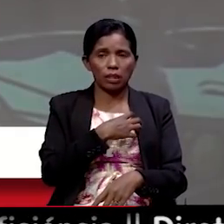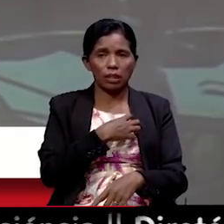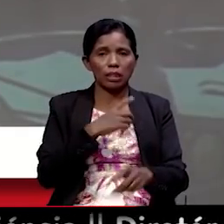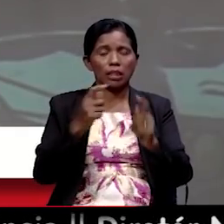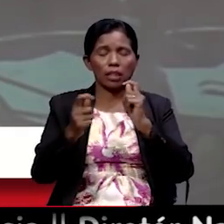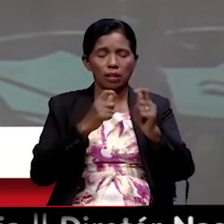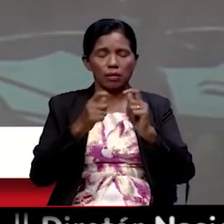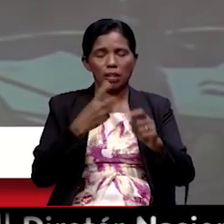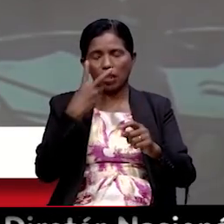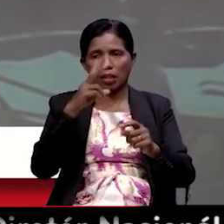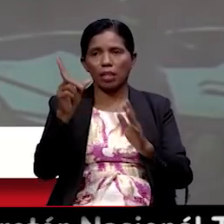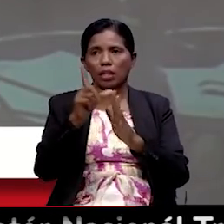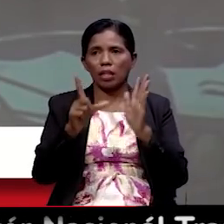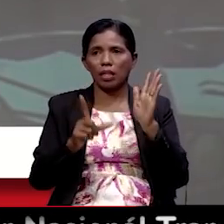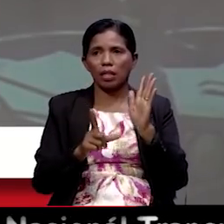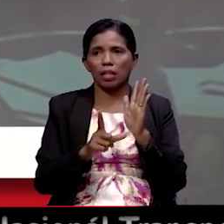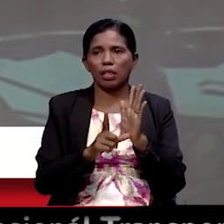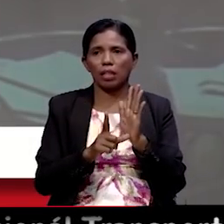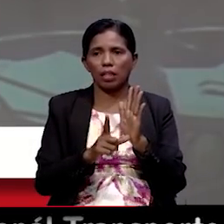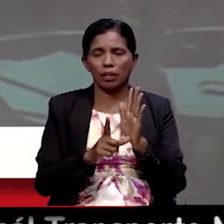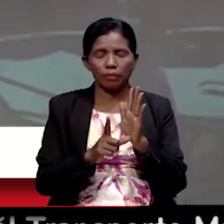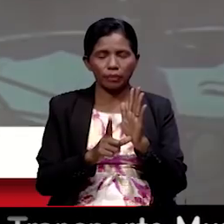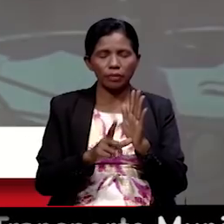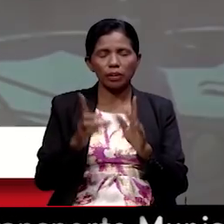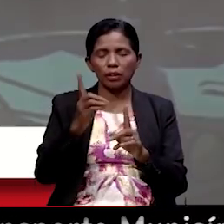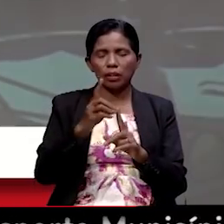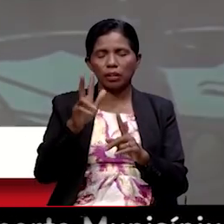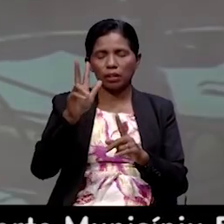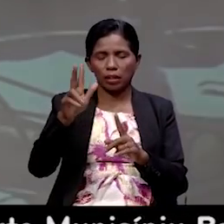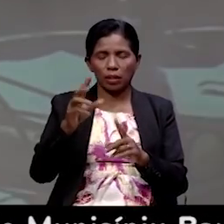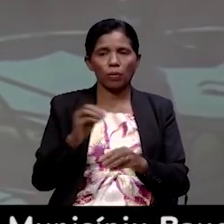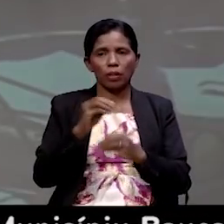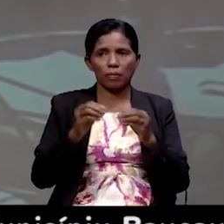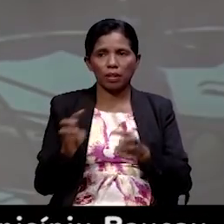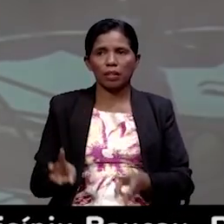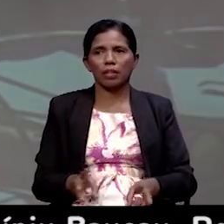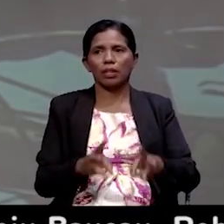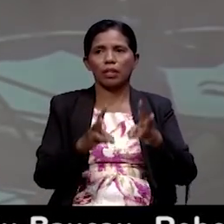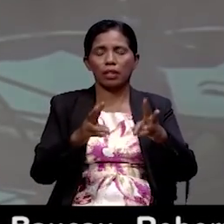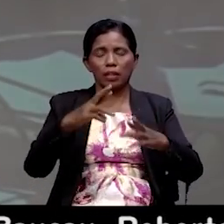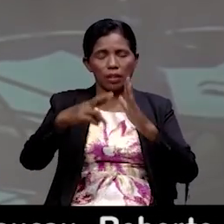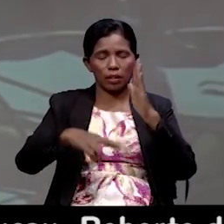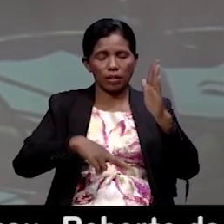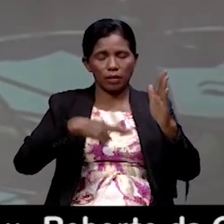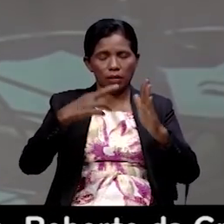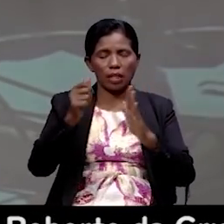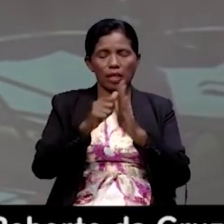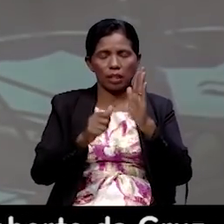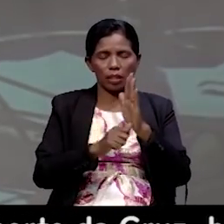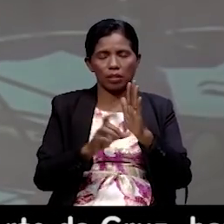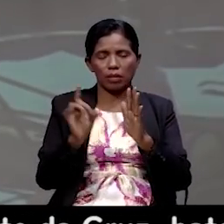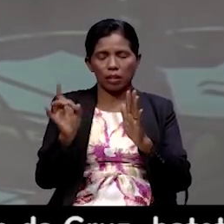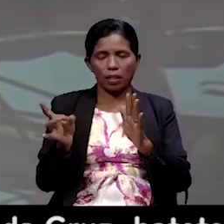Decreto-Lei nº 6/2013, de 3 de abril, Código Estrada Nian, regula, e artigo 85, ne regula